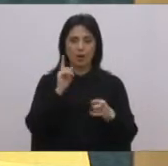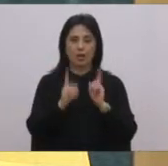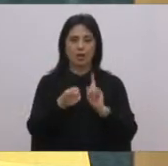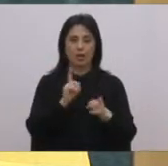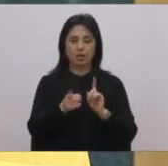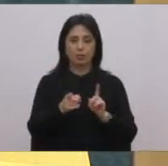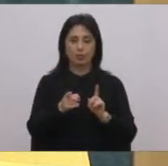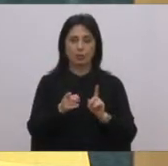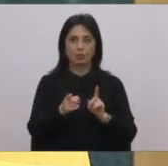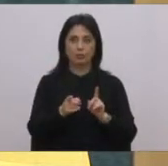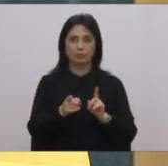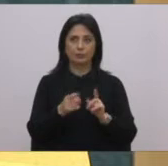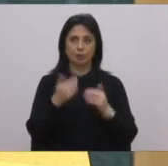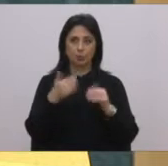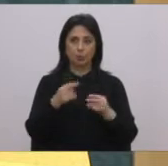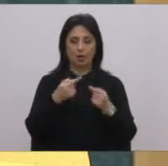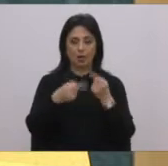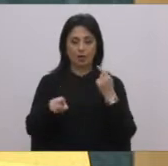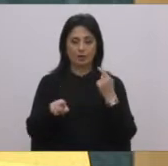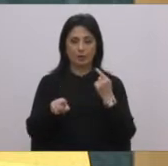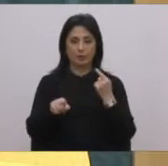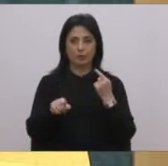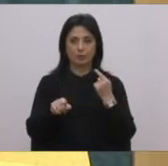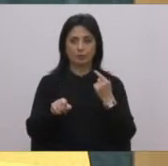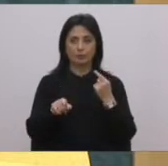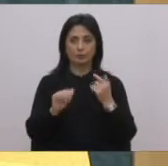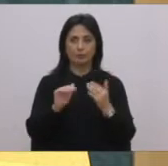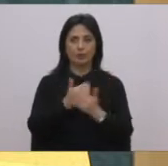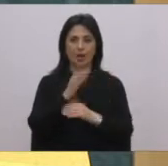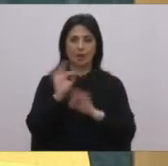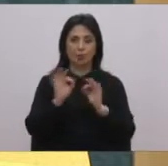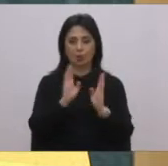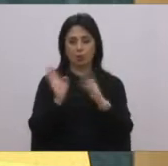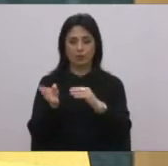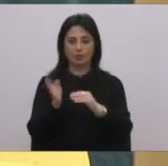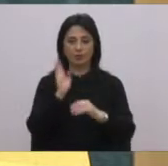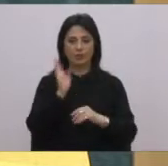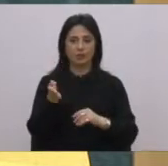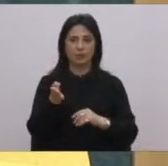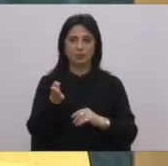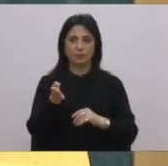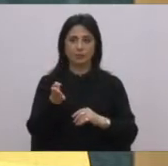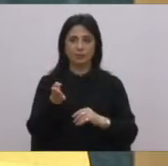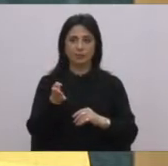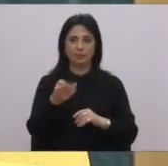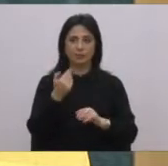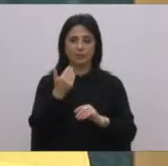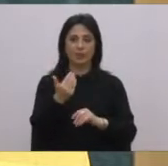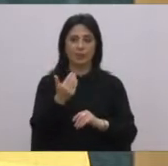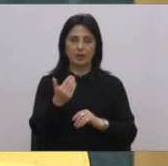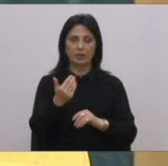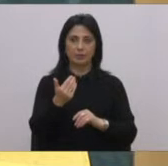რეალურად უკვე განსხვავებული ახალი პროექტებით მოხდება მათი